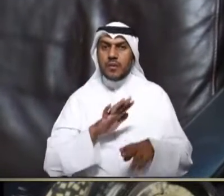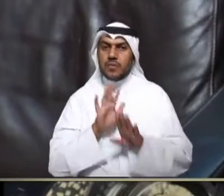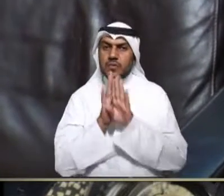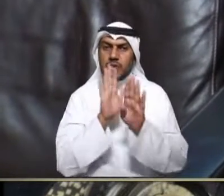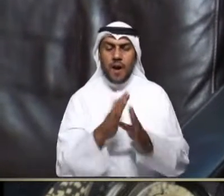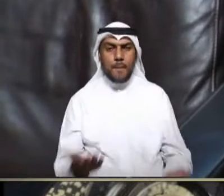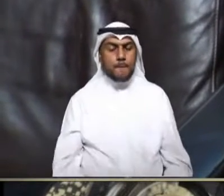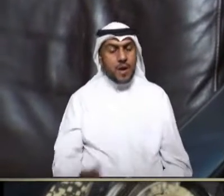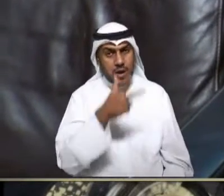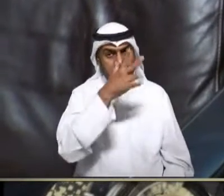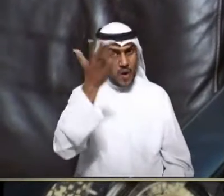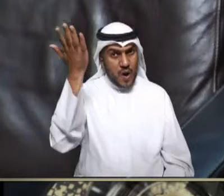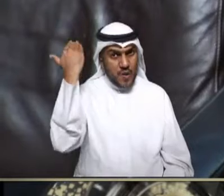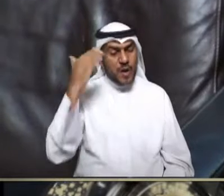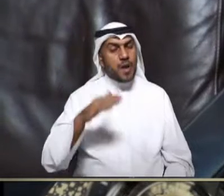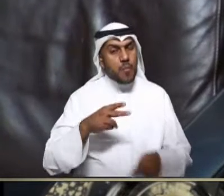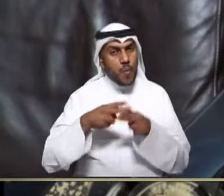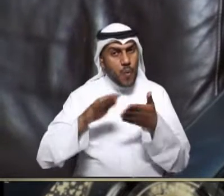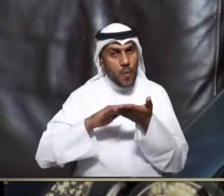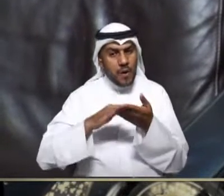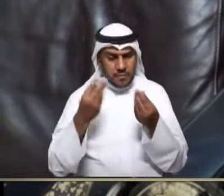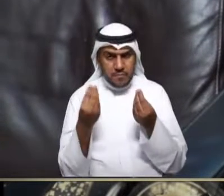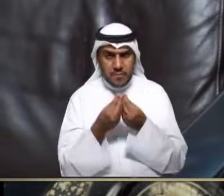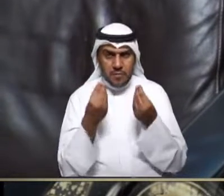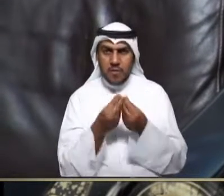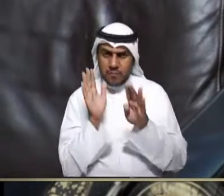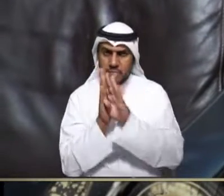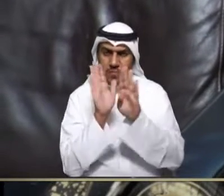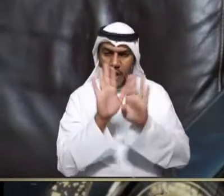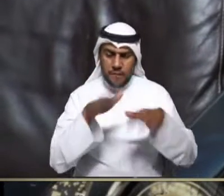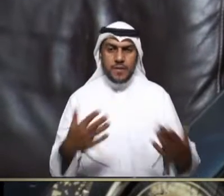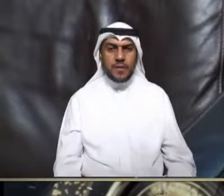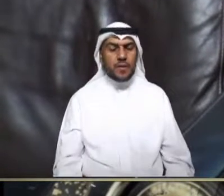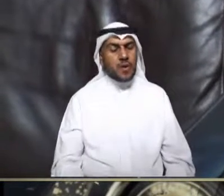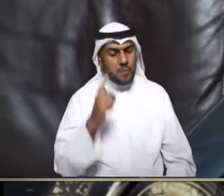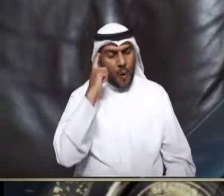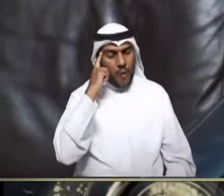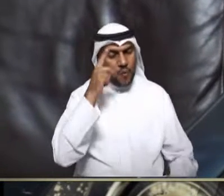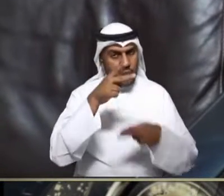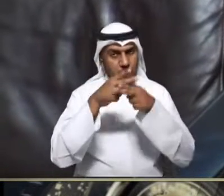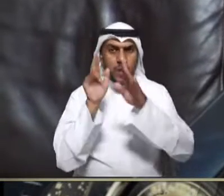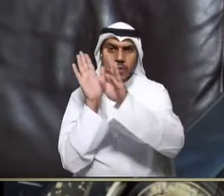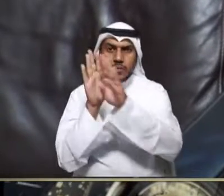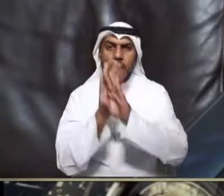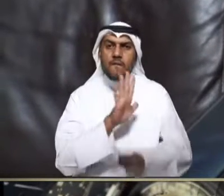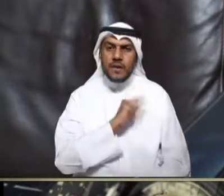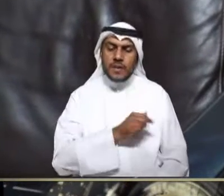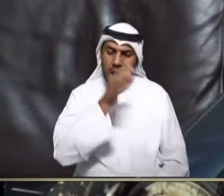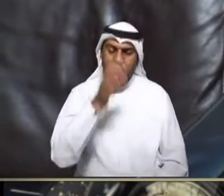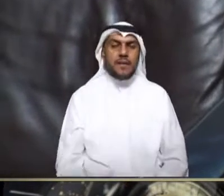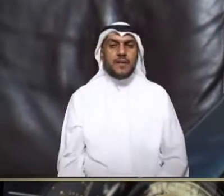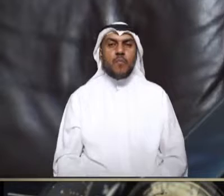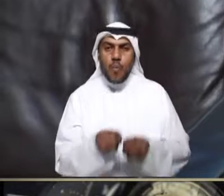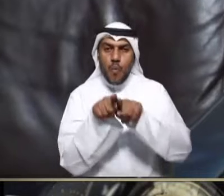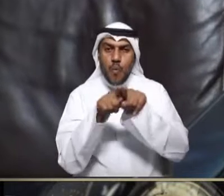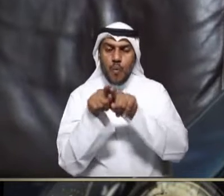الثورة الفلسطينية من أرض دولة الكويت، والكويت لها مواقف عديدة وهي واجب قومي تجاه